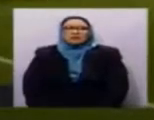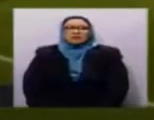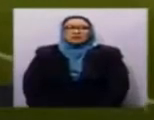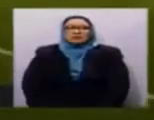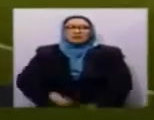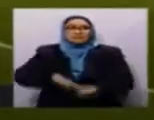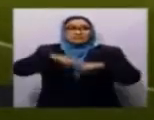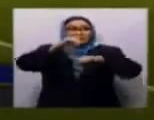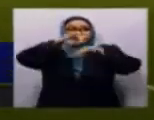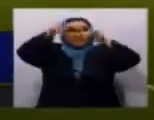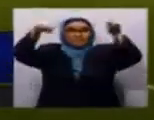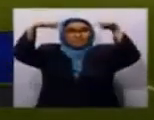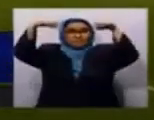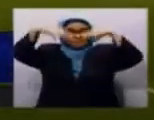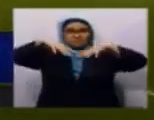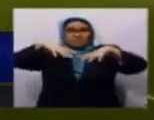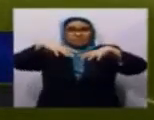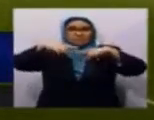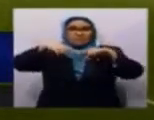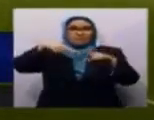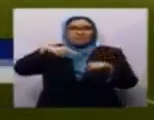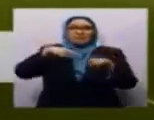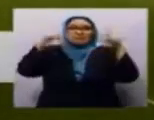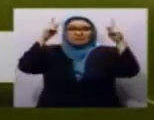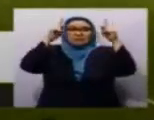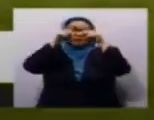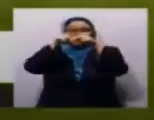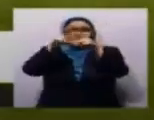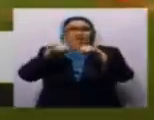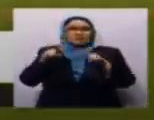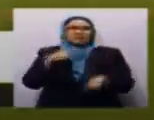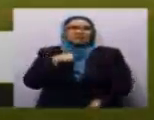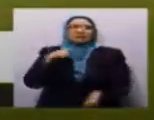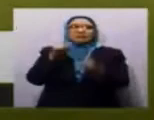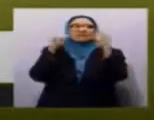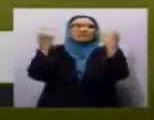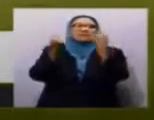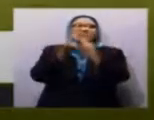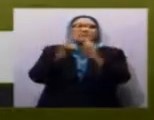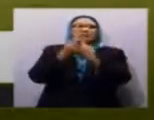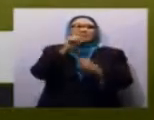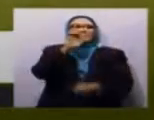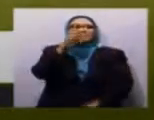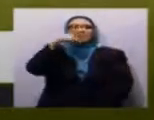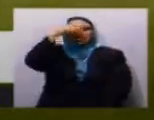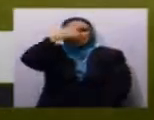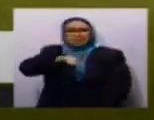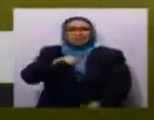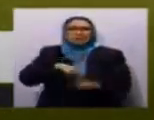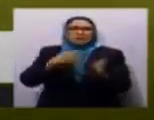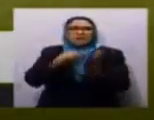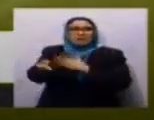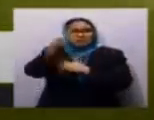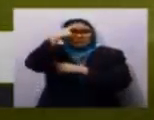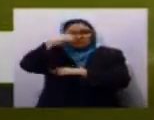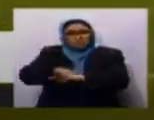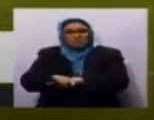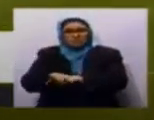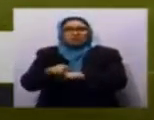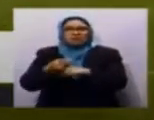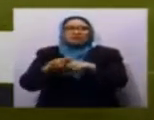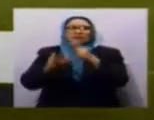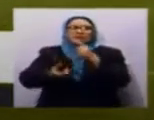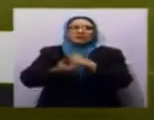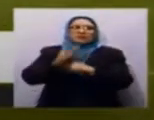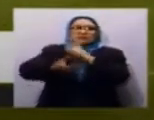Di Stadium Darul Makmur Kuantan, skuad Tok Gajah gagal menggunakan kelebihan beraksi di laman sendiri apabila seri dengan Kedah. Anak buah Dola